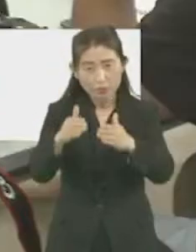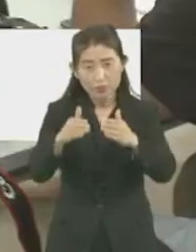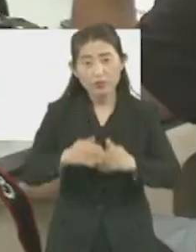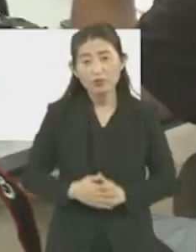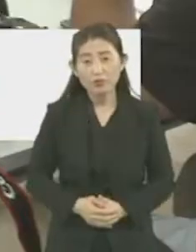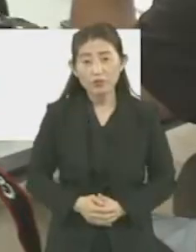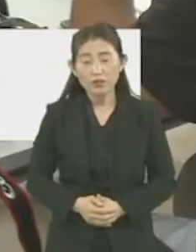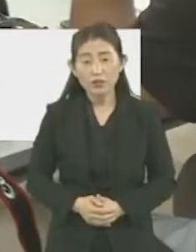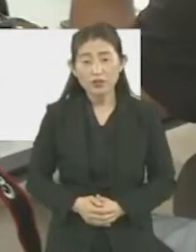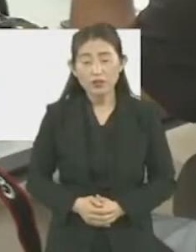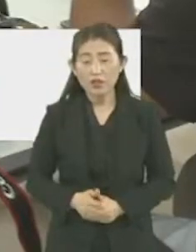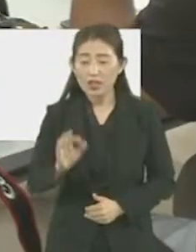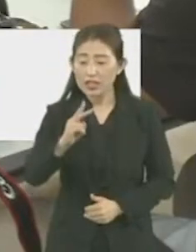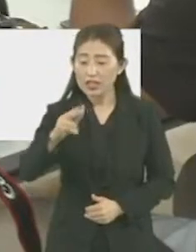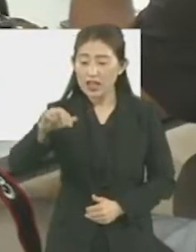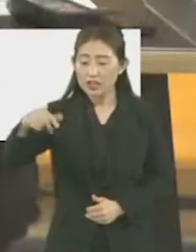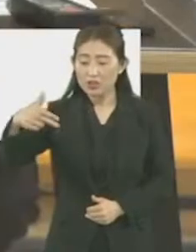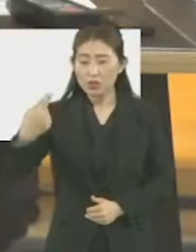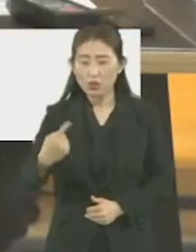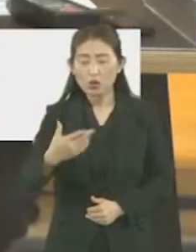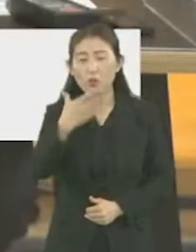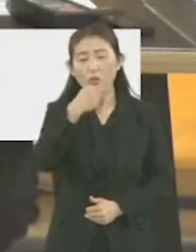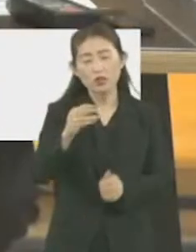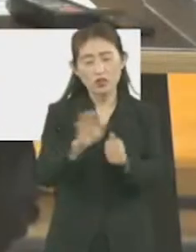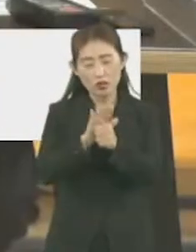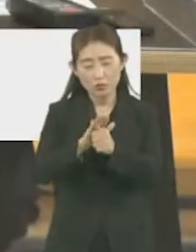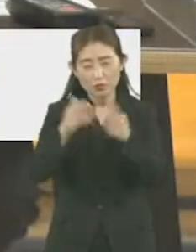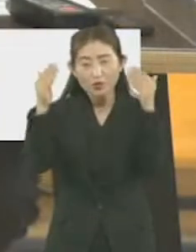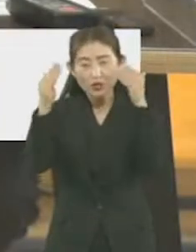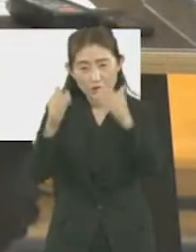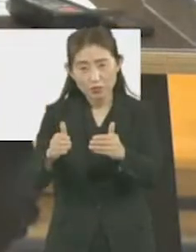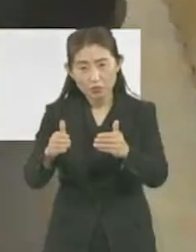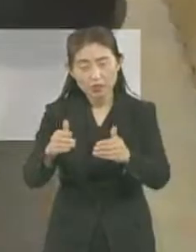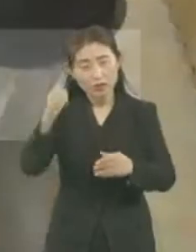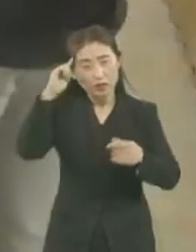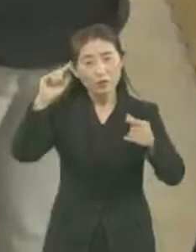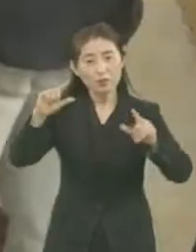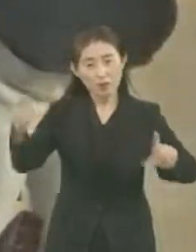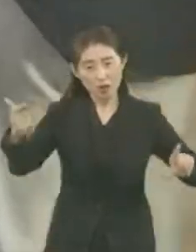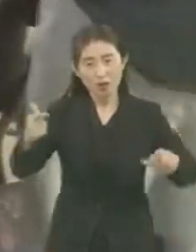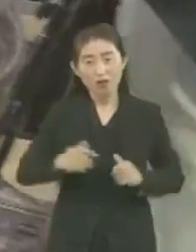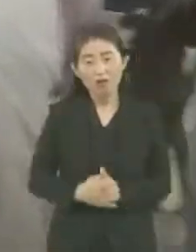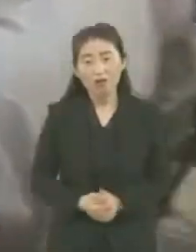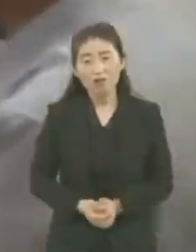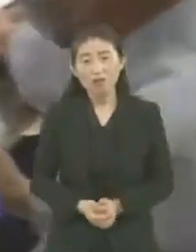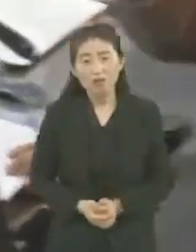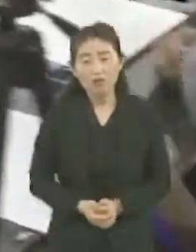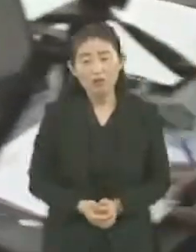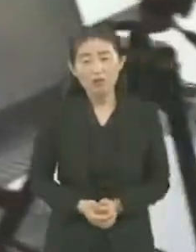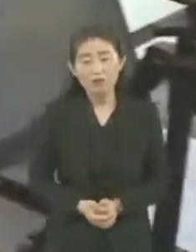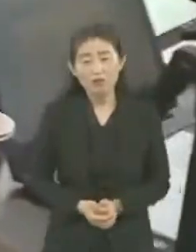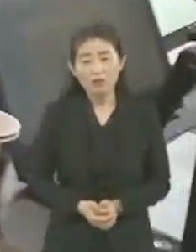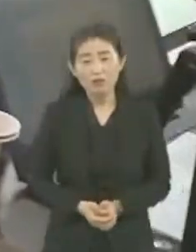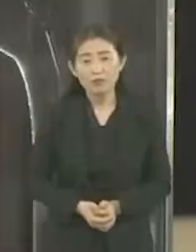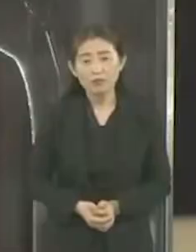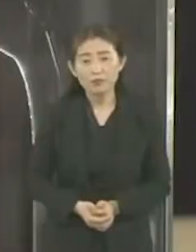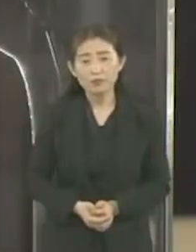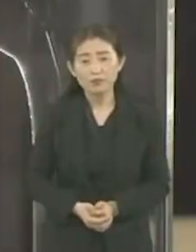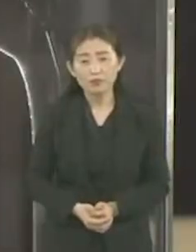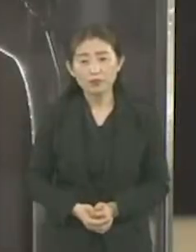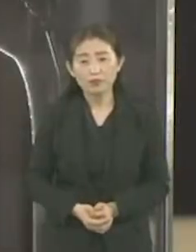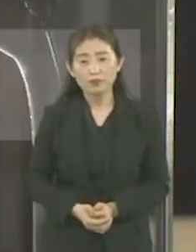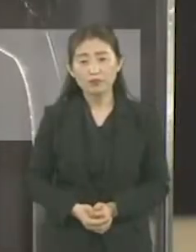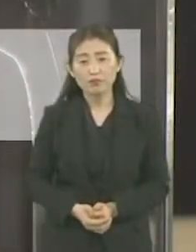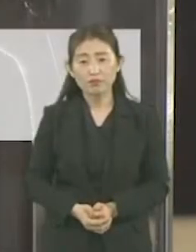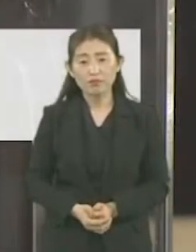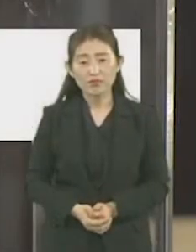맞춰왔습니다. 복지를 가장 앞에 내세웠던 양승조 현 지사와는 도정에 대한 기본 시각이 다른 겁니다. 어마어마 선거